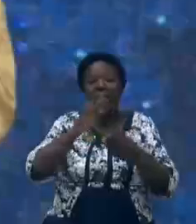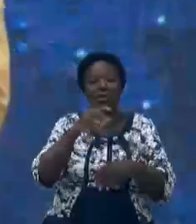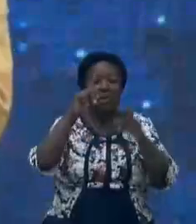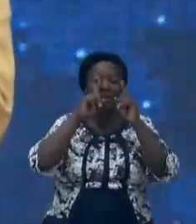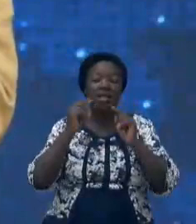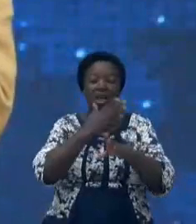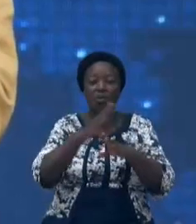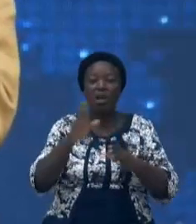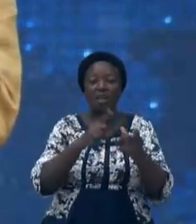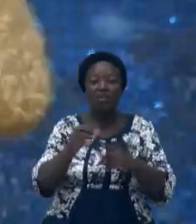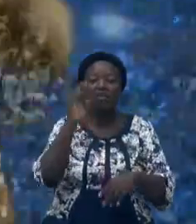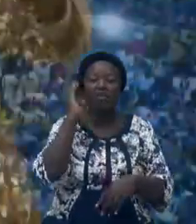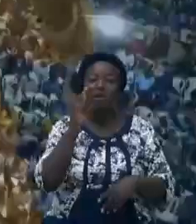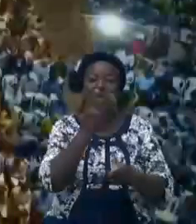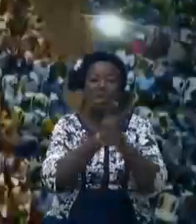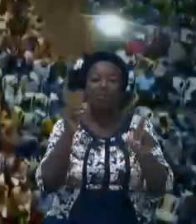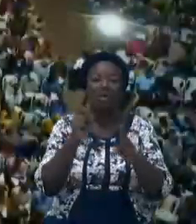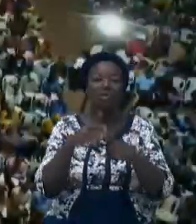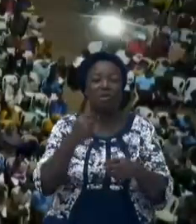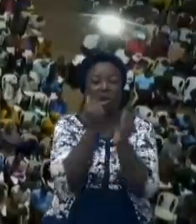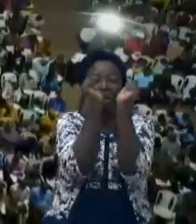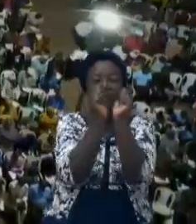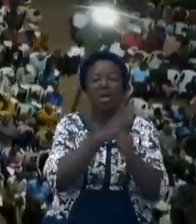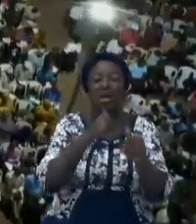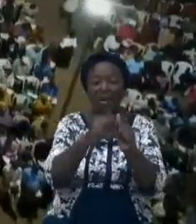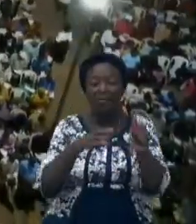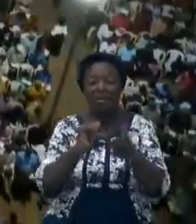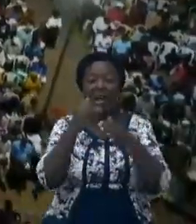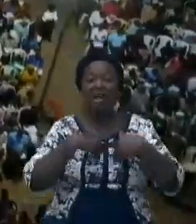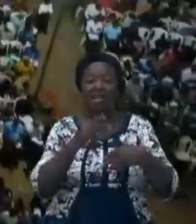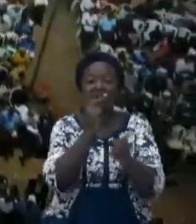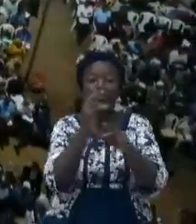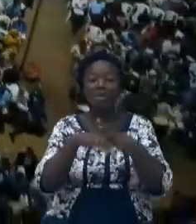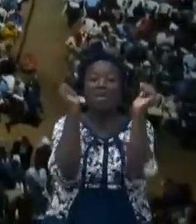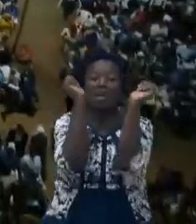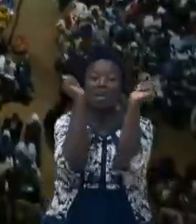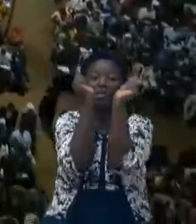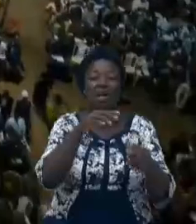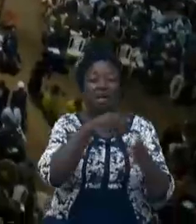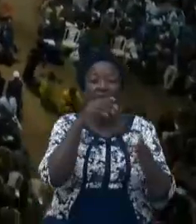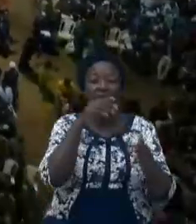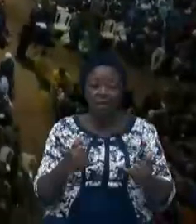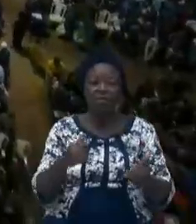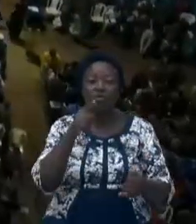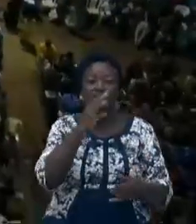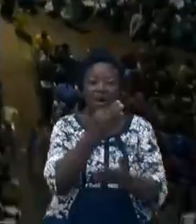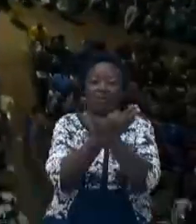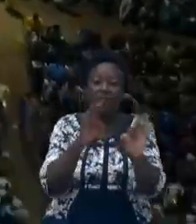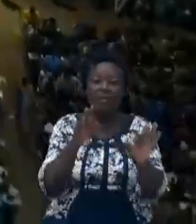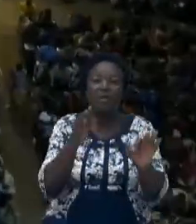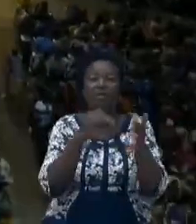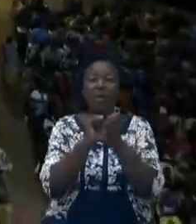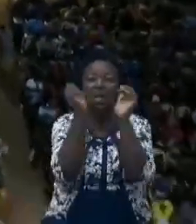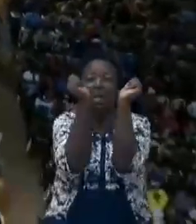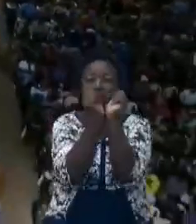le mouchoir du ciel et essuie un telle arme pour annoncer aux captifs pour proclamer le côté la délivrance